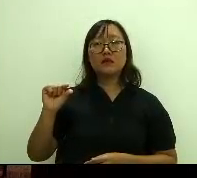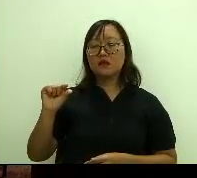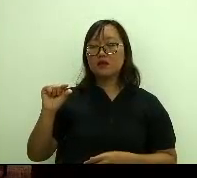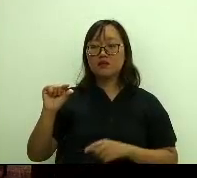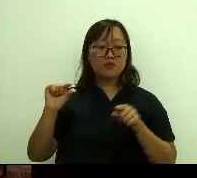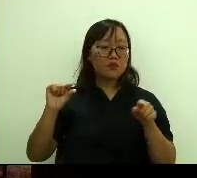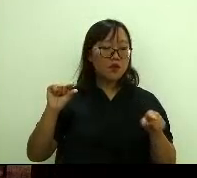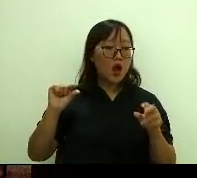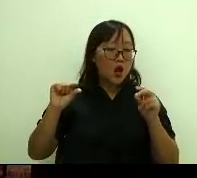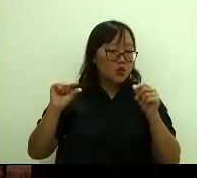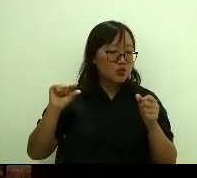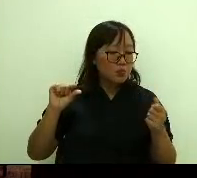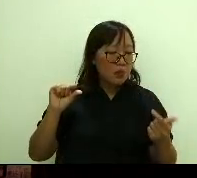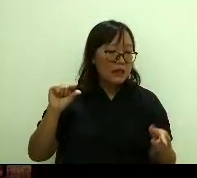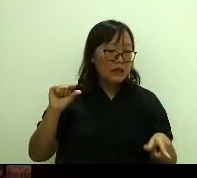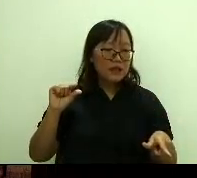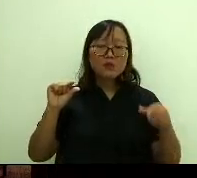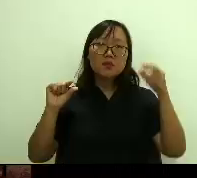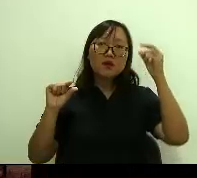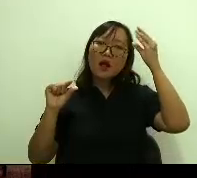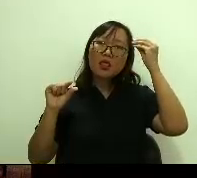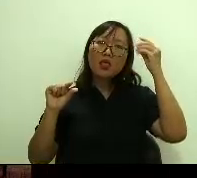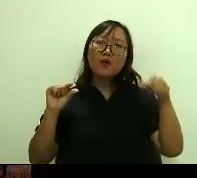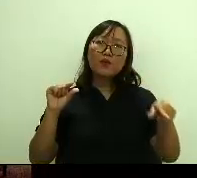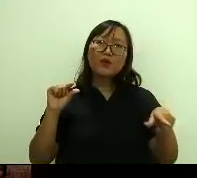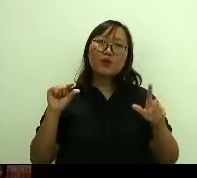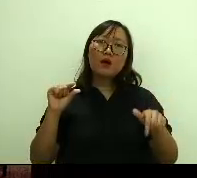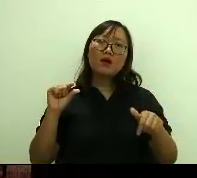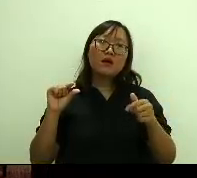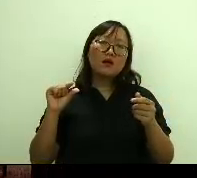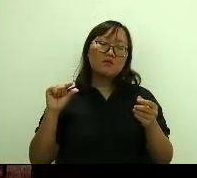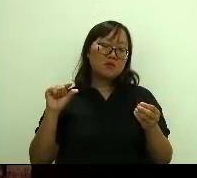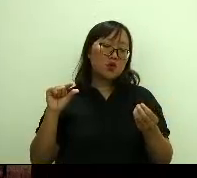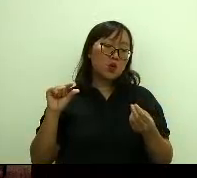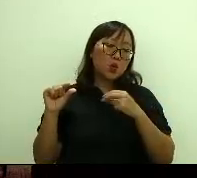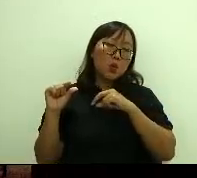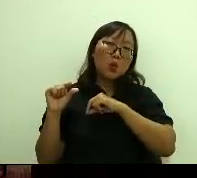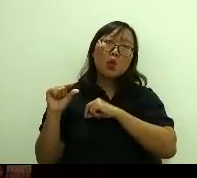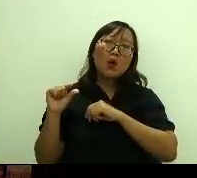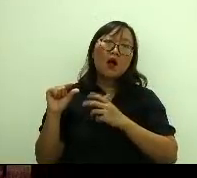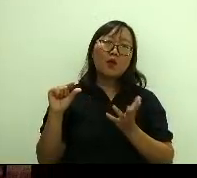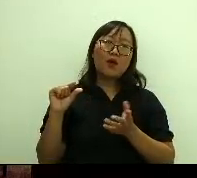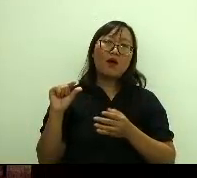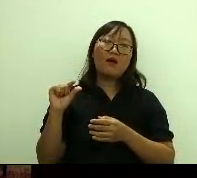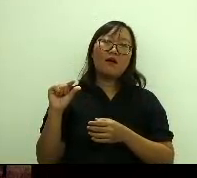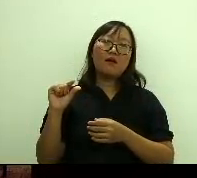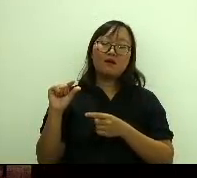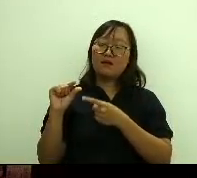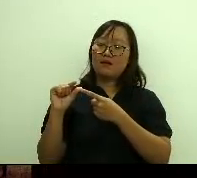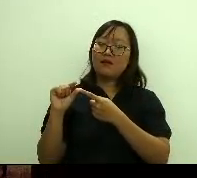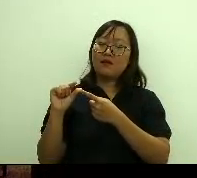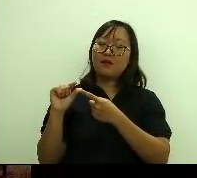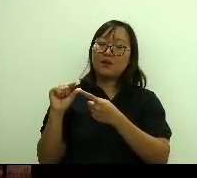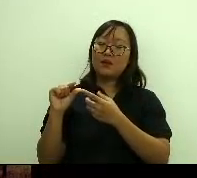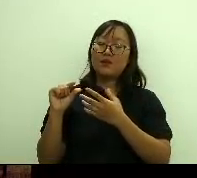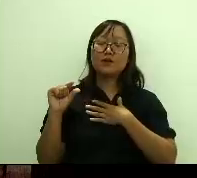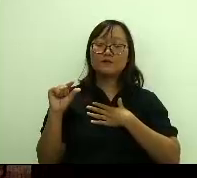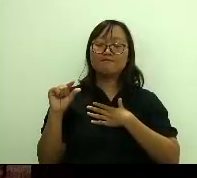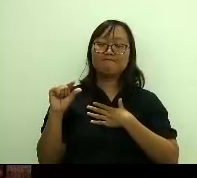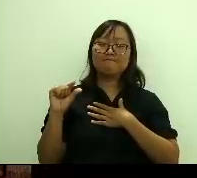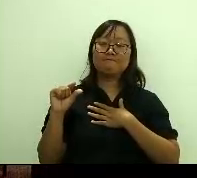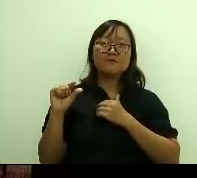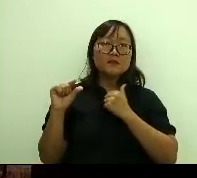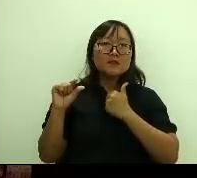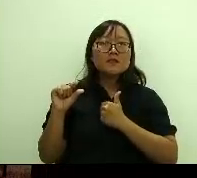hidupnya. Maka pertanyaannya bagi kita saat ini, apakah ada sesuatu yang